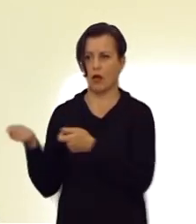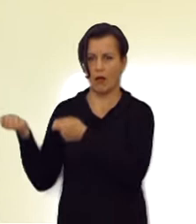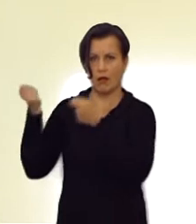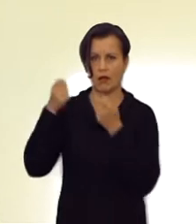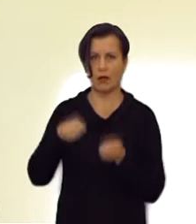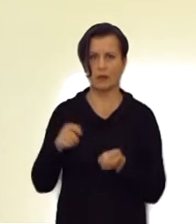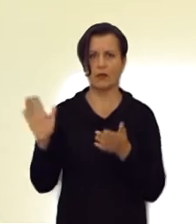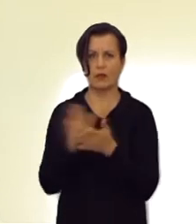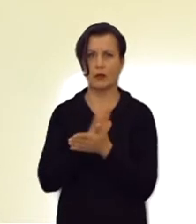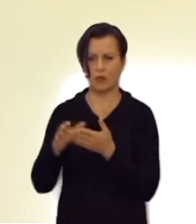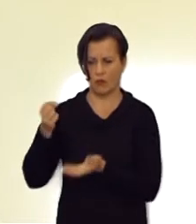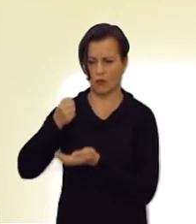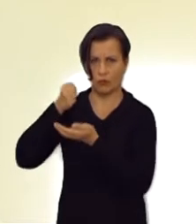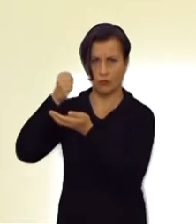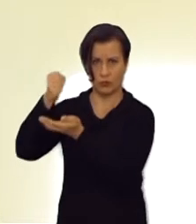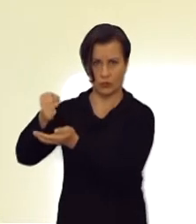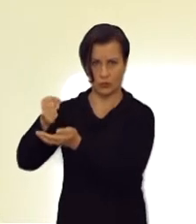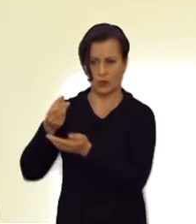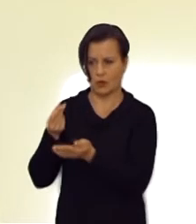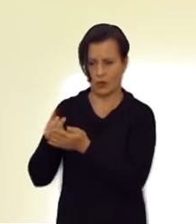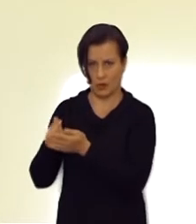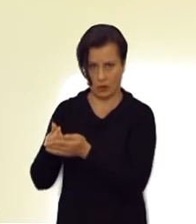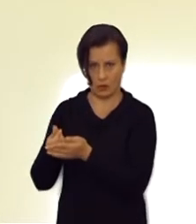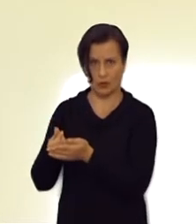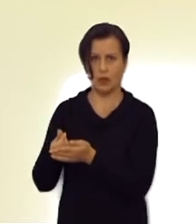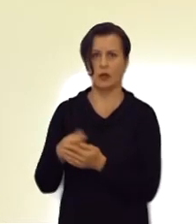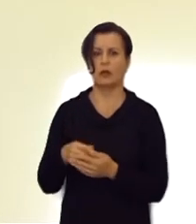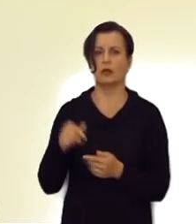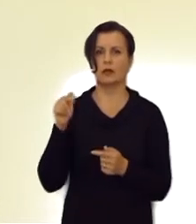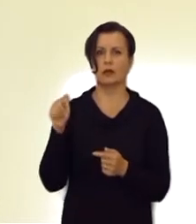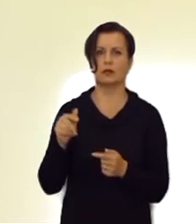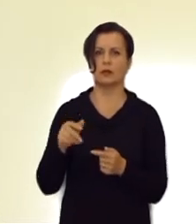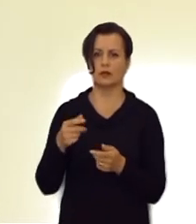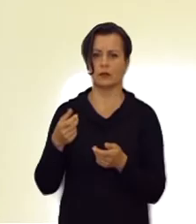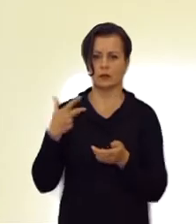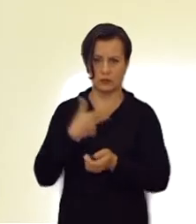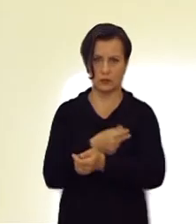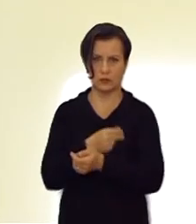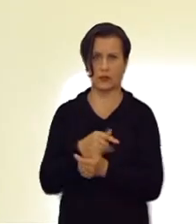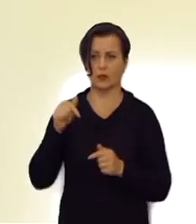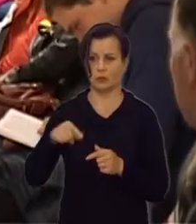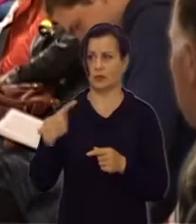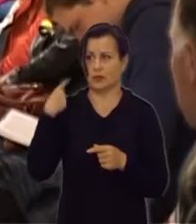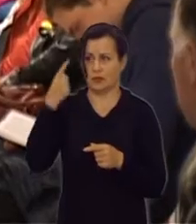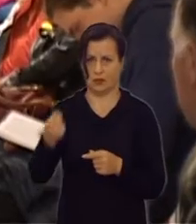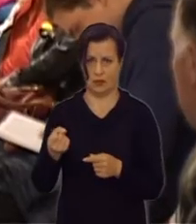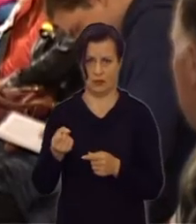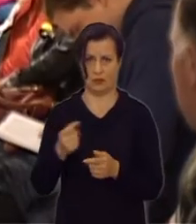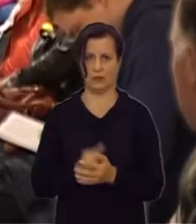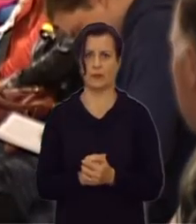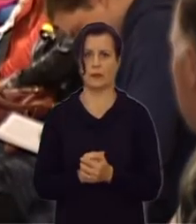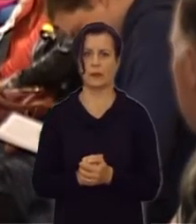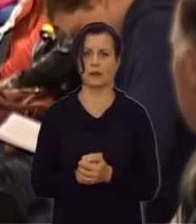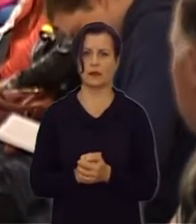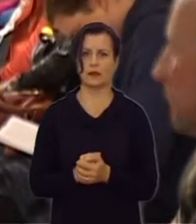pirmosios nemokamos biudžeto lėšomis finansuojamos vakcinos nuo gripo dozės. Ir skiepijimai mūsų rajone jau prasidės kitą šių metų